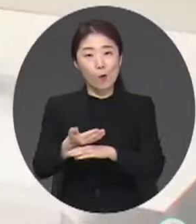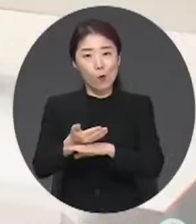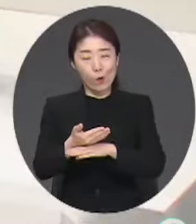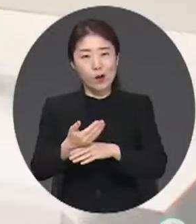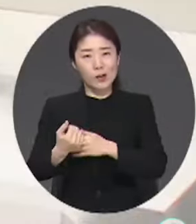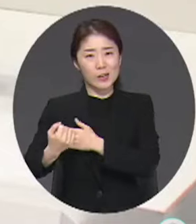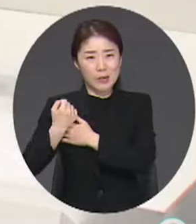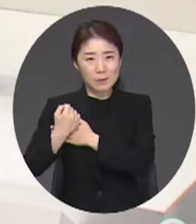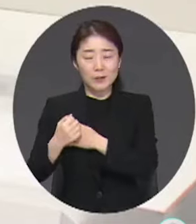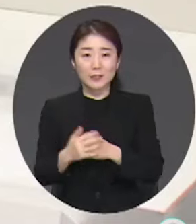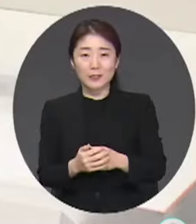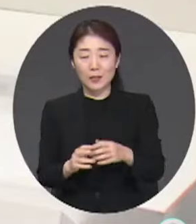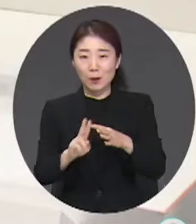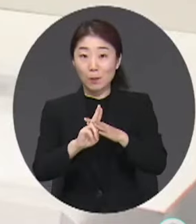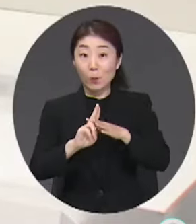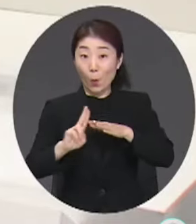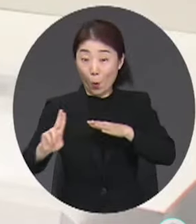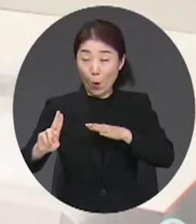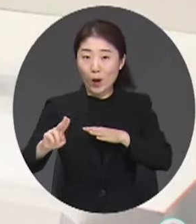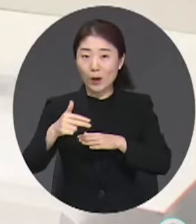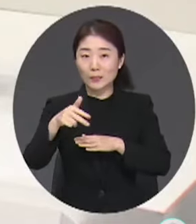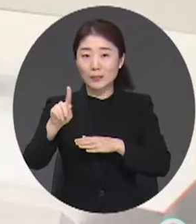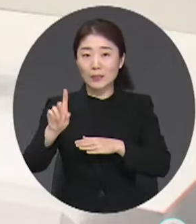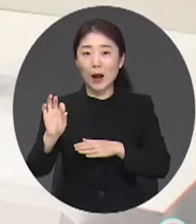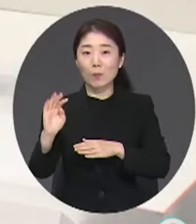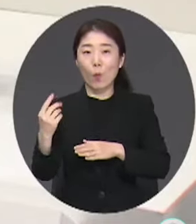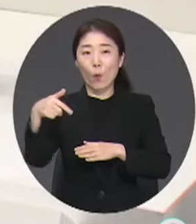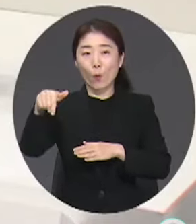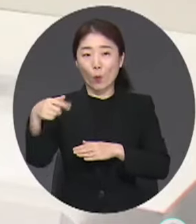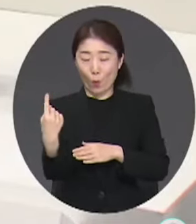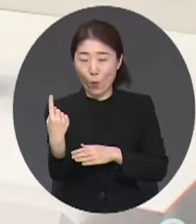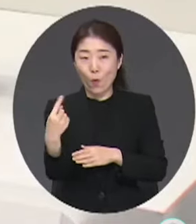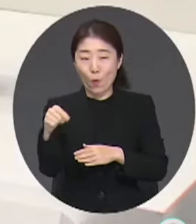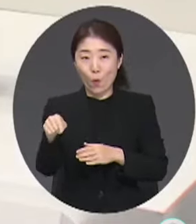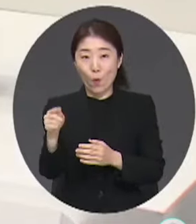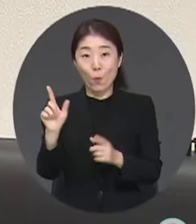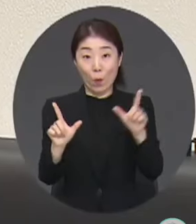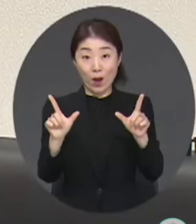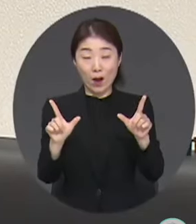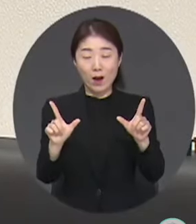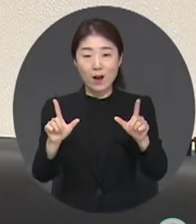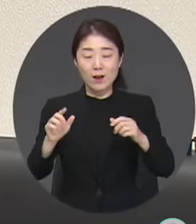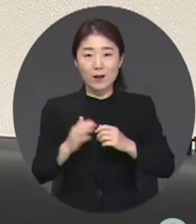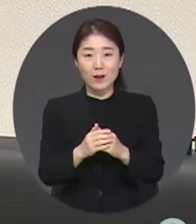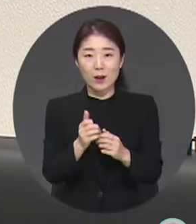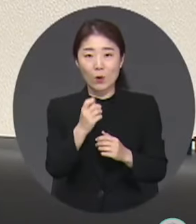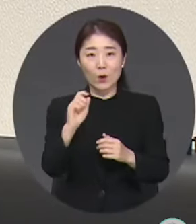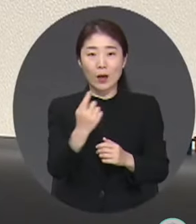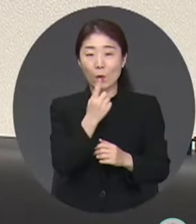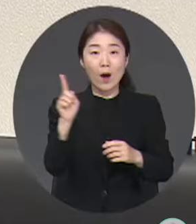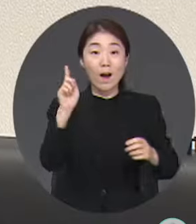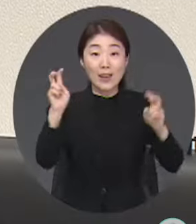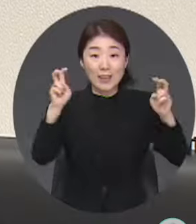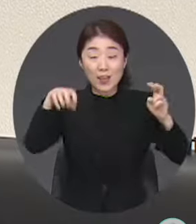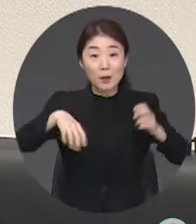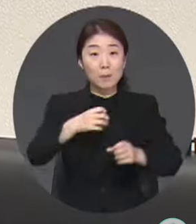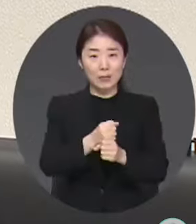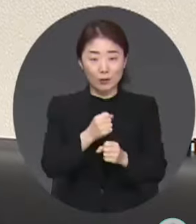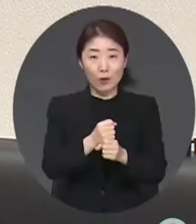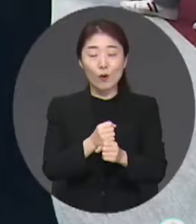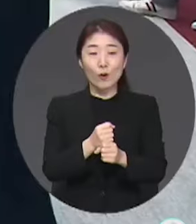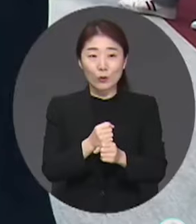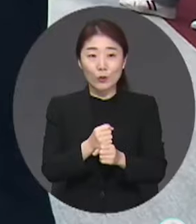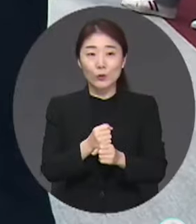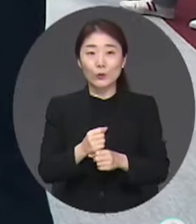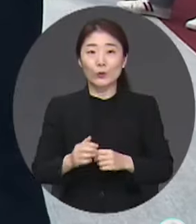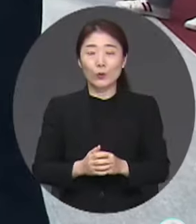장보고 3 배치2 잠수함 모형이 자리 잡았습니다. 하나오션이 자체 생산한 수직 발사 체계와 잠항 능력을